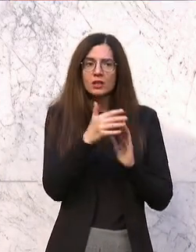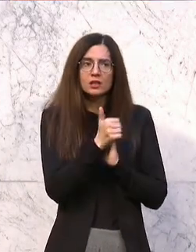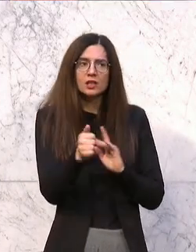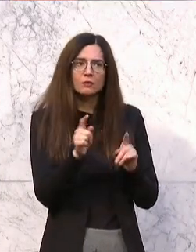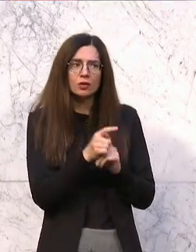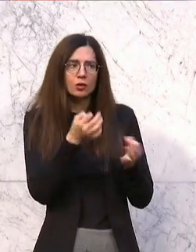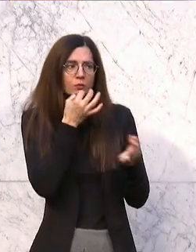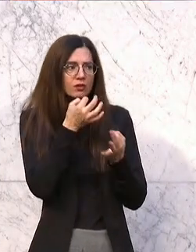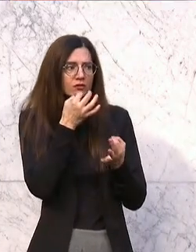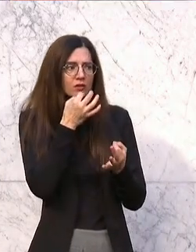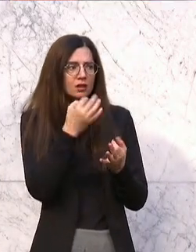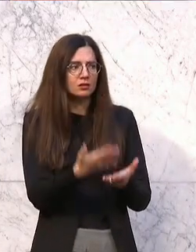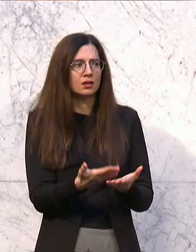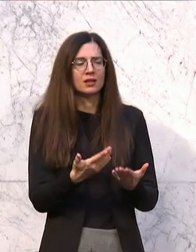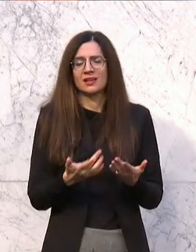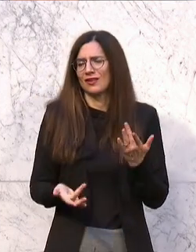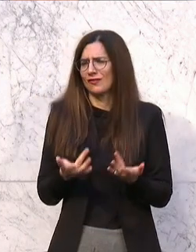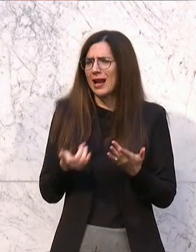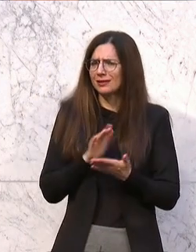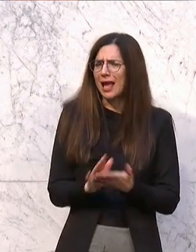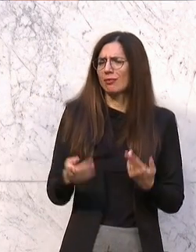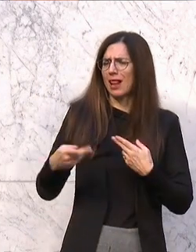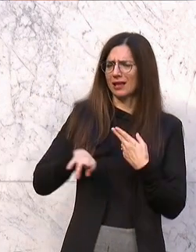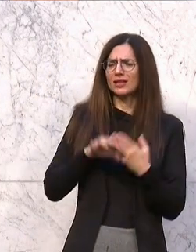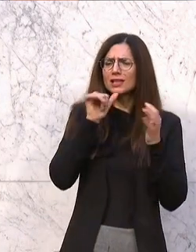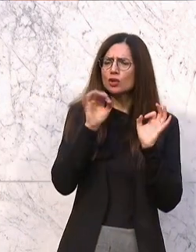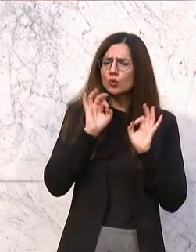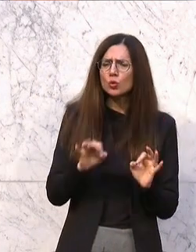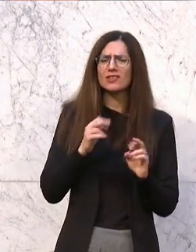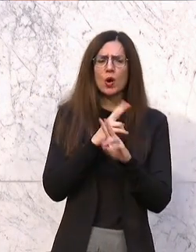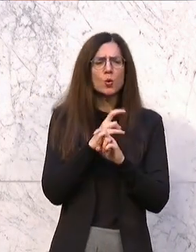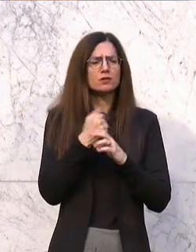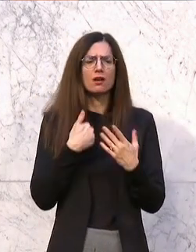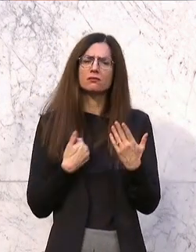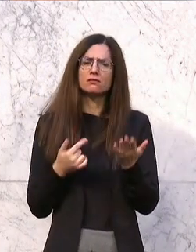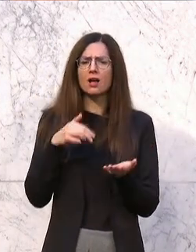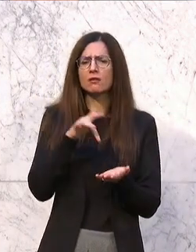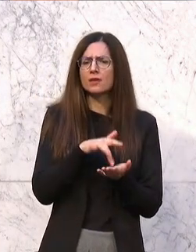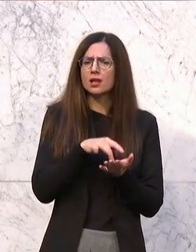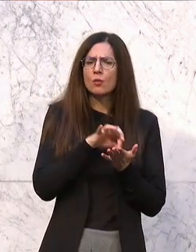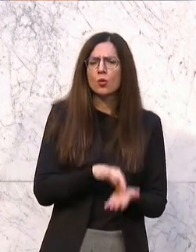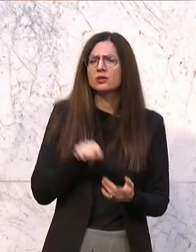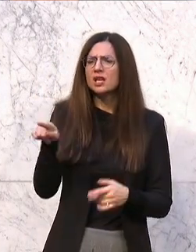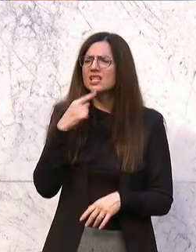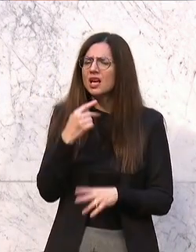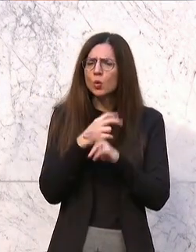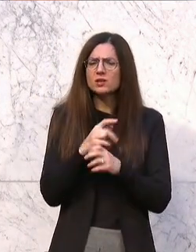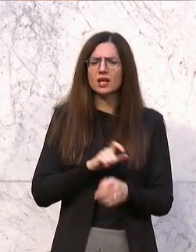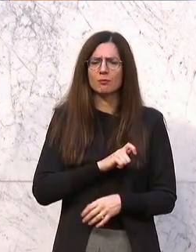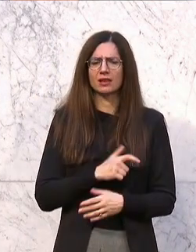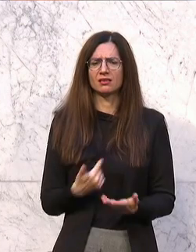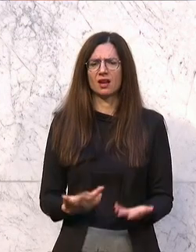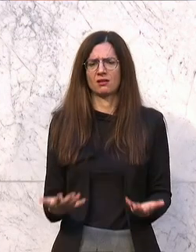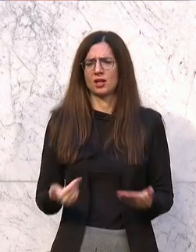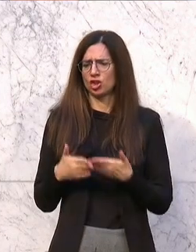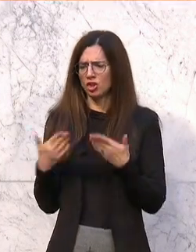gefragt? Tut es mir wirklich das einmal sagen. Ich finde das einfach nicht gut, weil da geht es um Österreich. Und ihr sagt immer, ihr seid die Österreich-Partei. Ein Schaden war